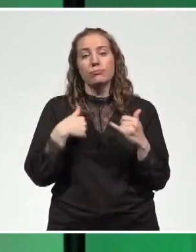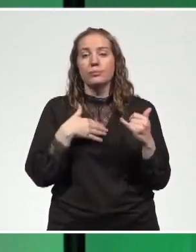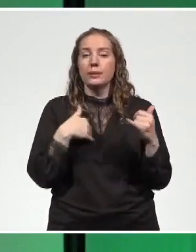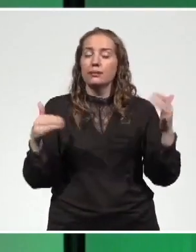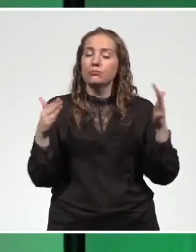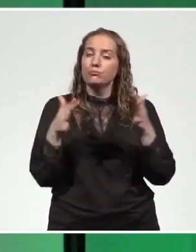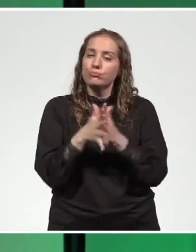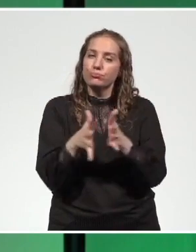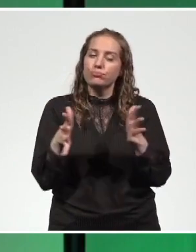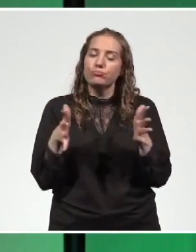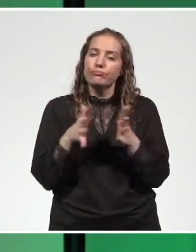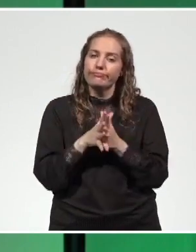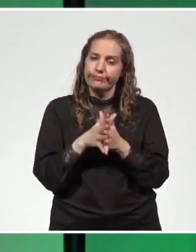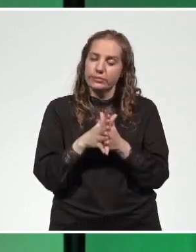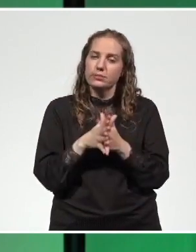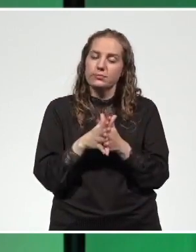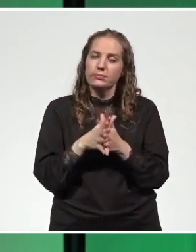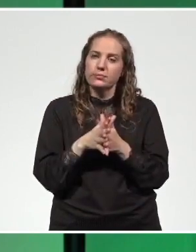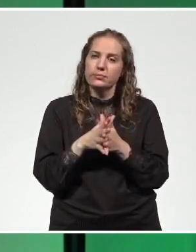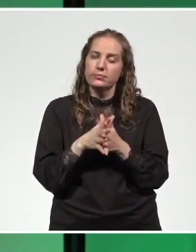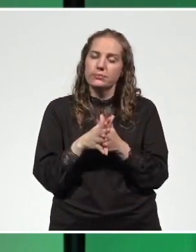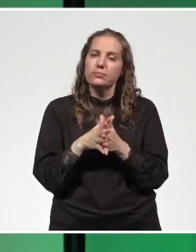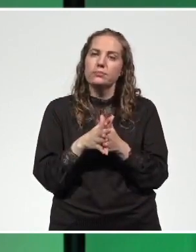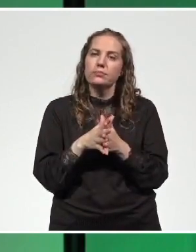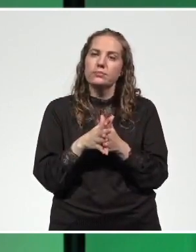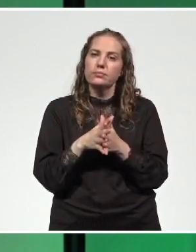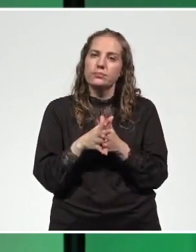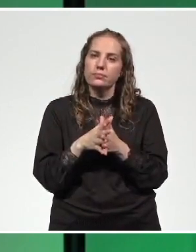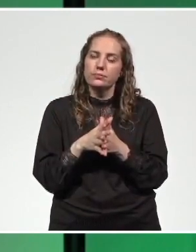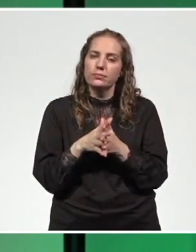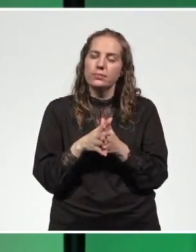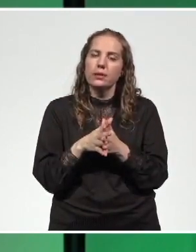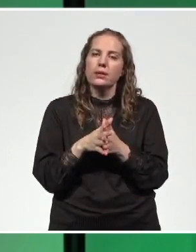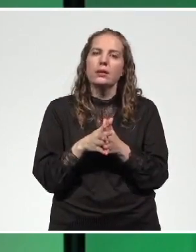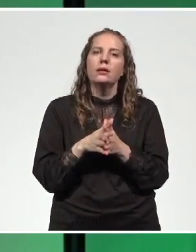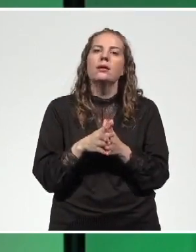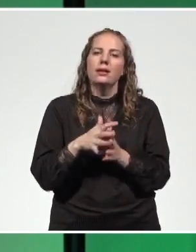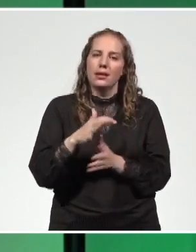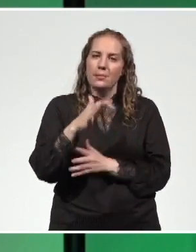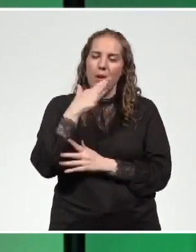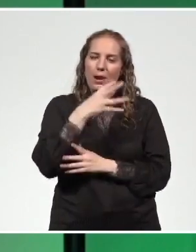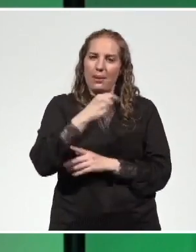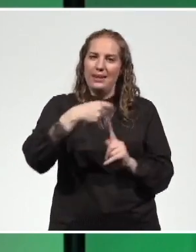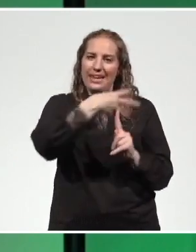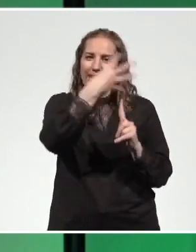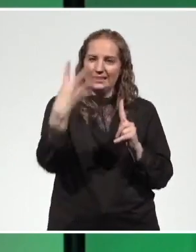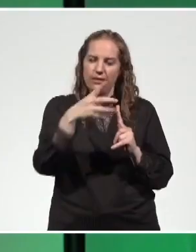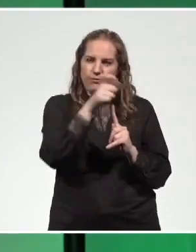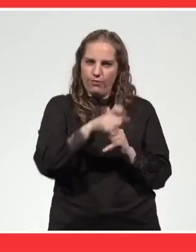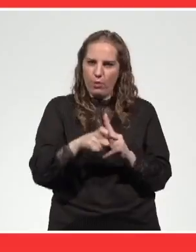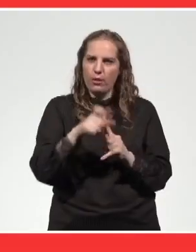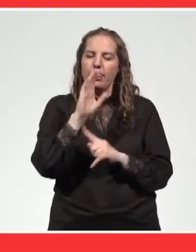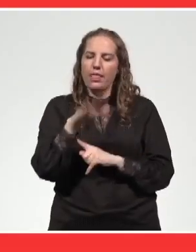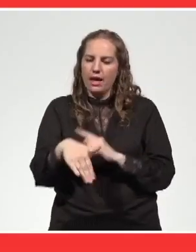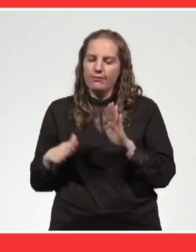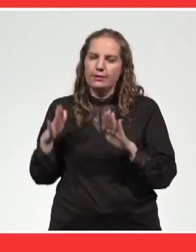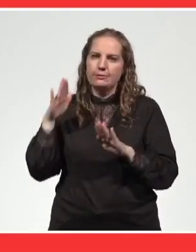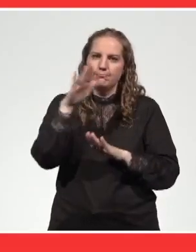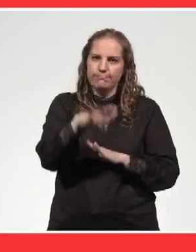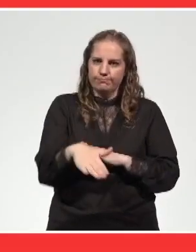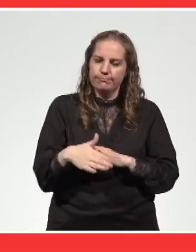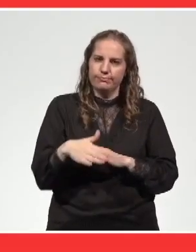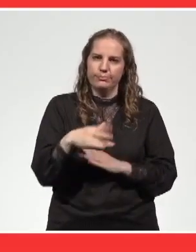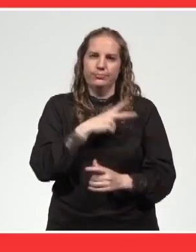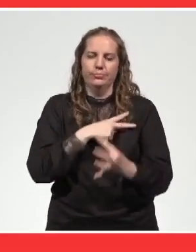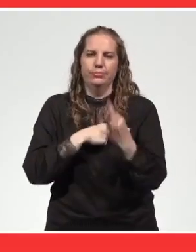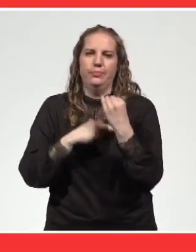að við þurfum að stíga fleiri skref í málefnum hinsegin fólks. Það hafa ótrúlega góð og þörf